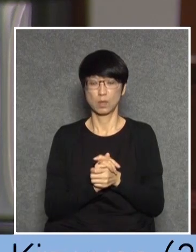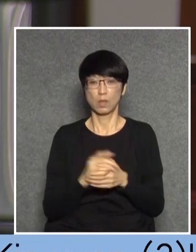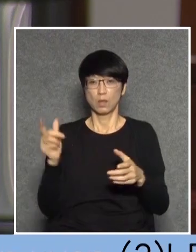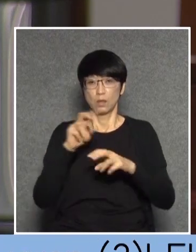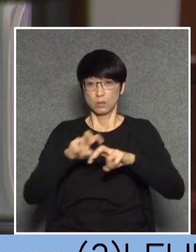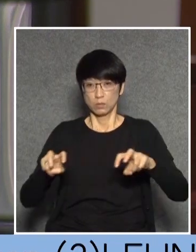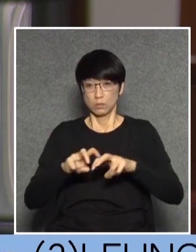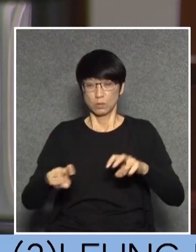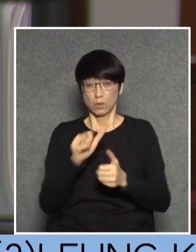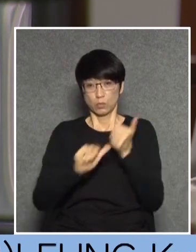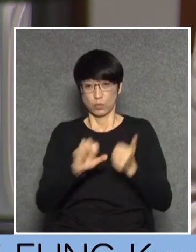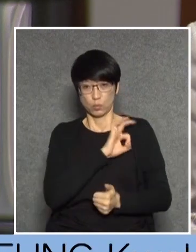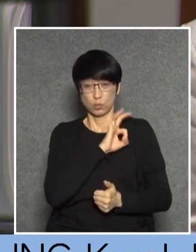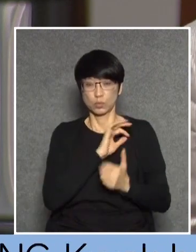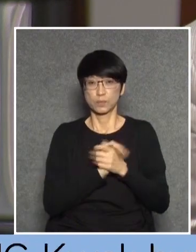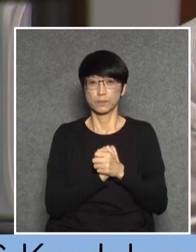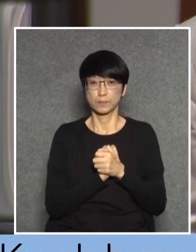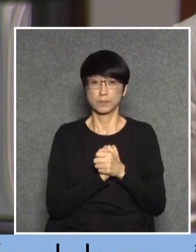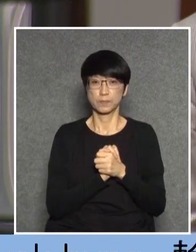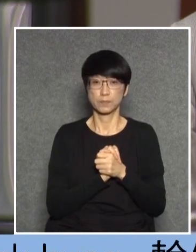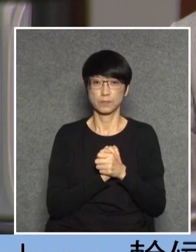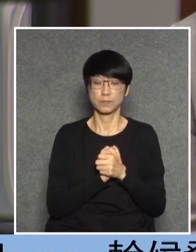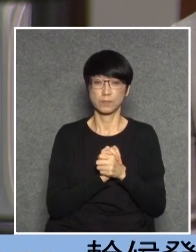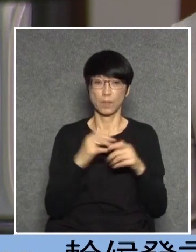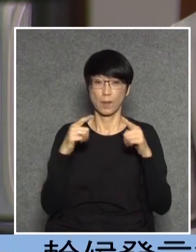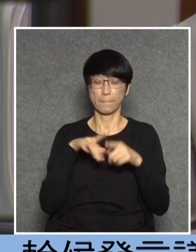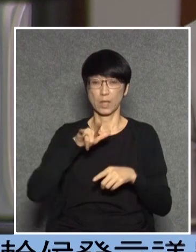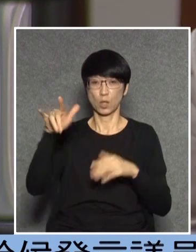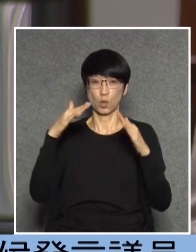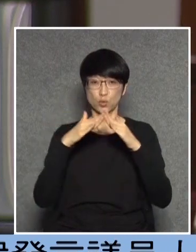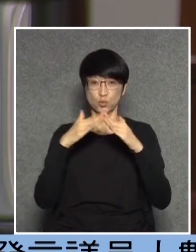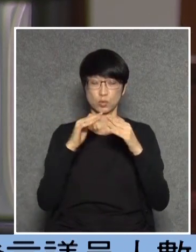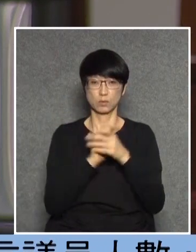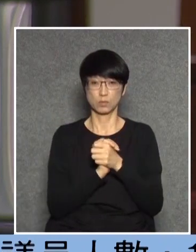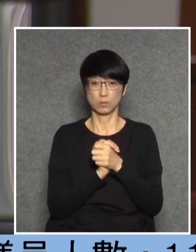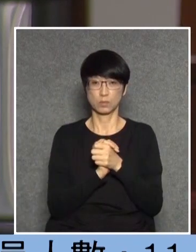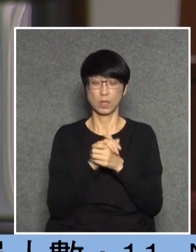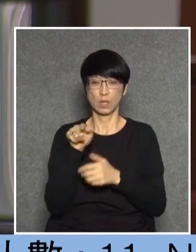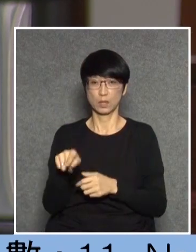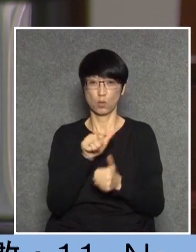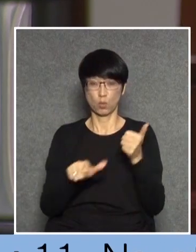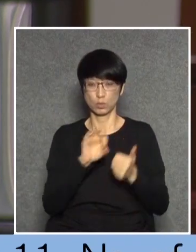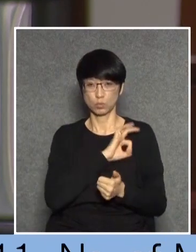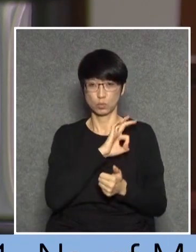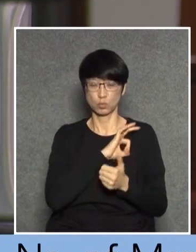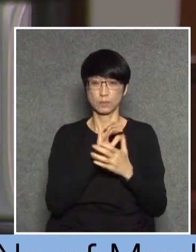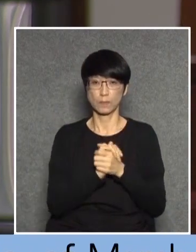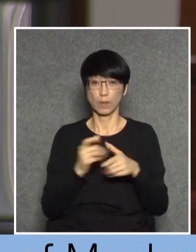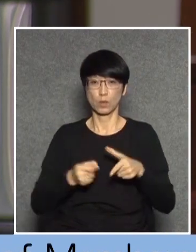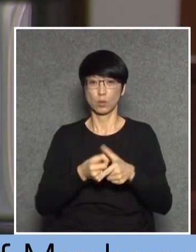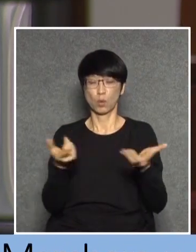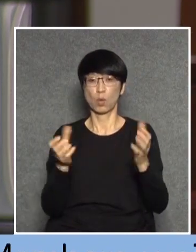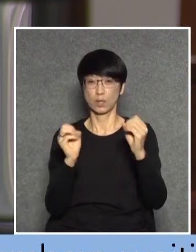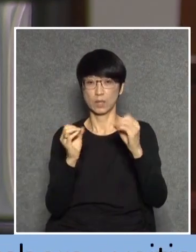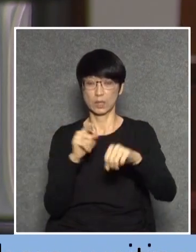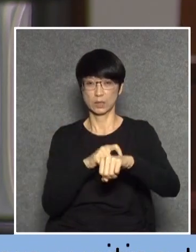嘛？對於民航處啊，喺呢個帳委會我哋舉行公開聆訊嘅時